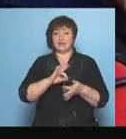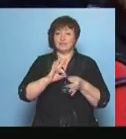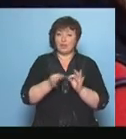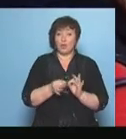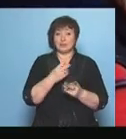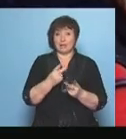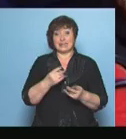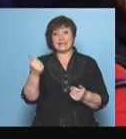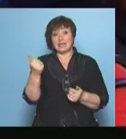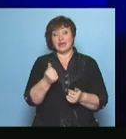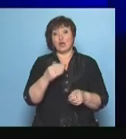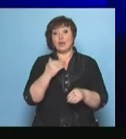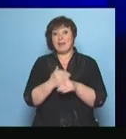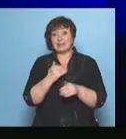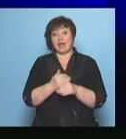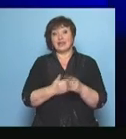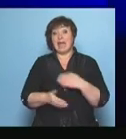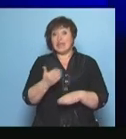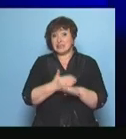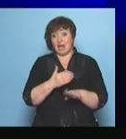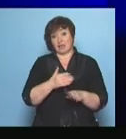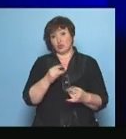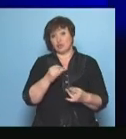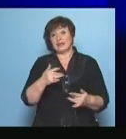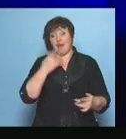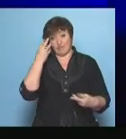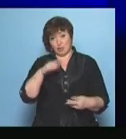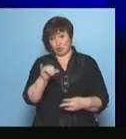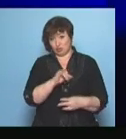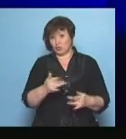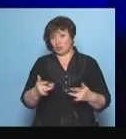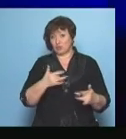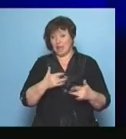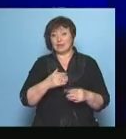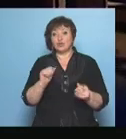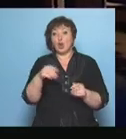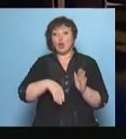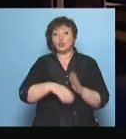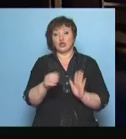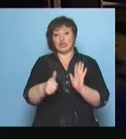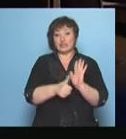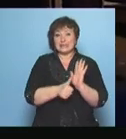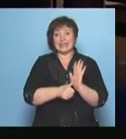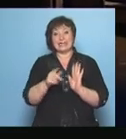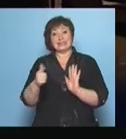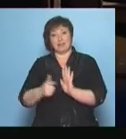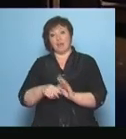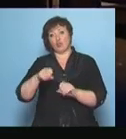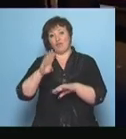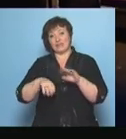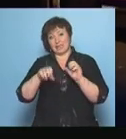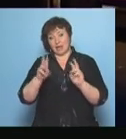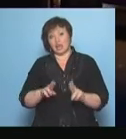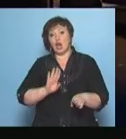За неделю они поставят диагноз современному удмуртскому театру. Пациенты – лучшие постановки 6 из 7 профессиональных коллективов республики,